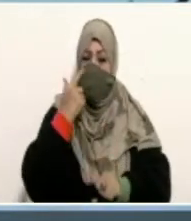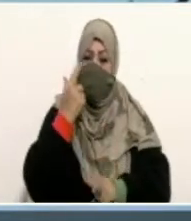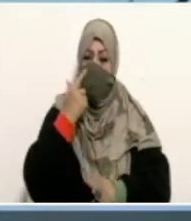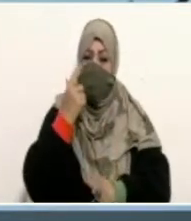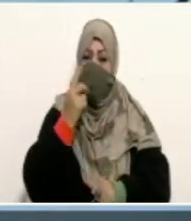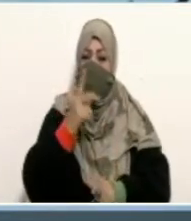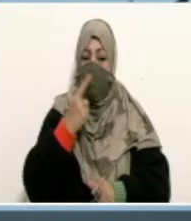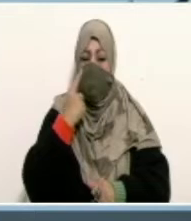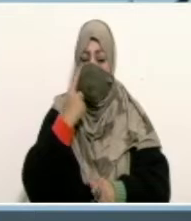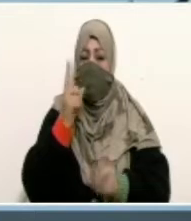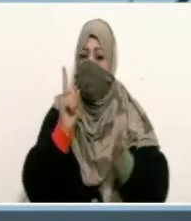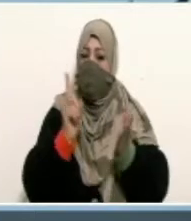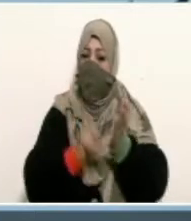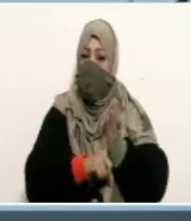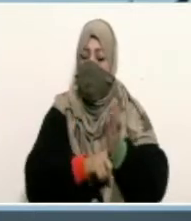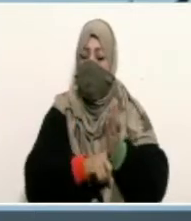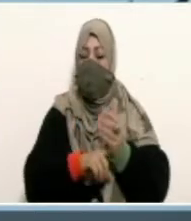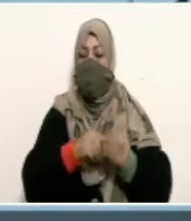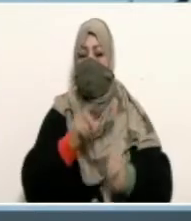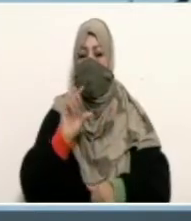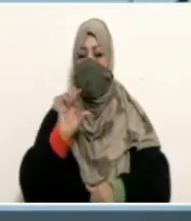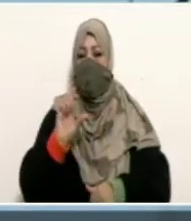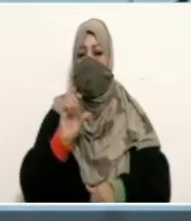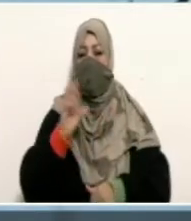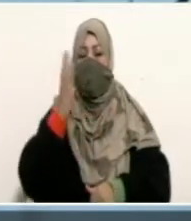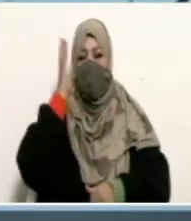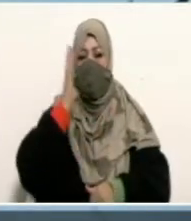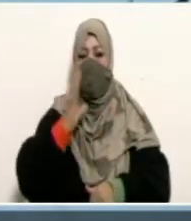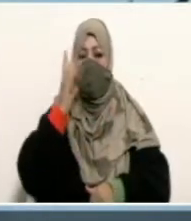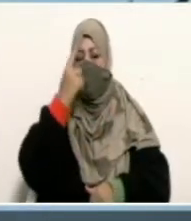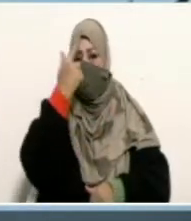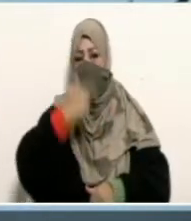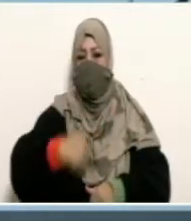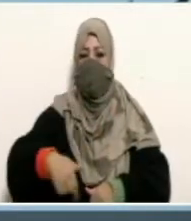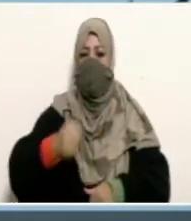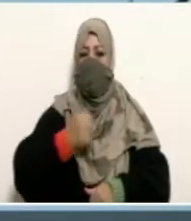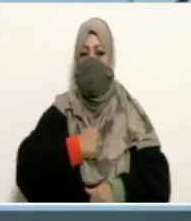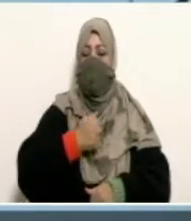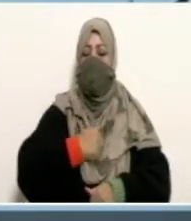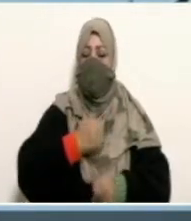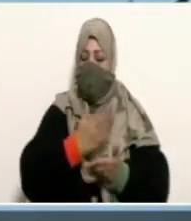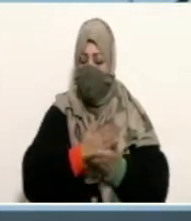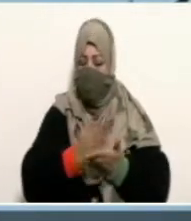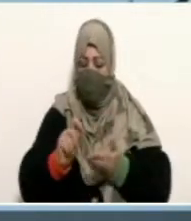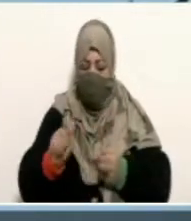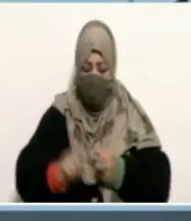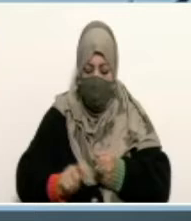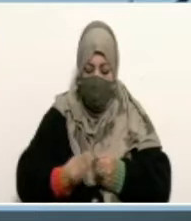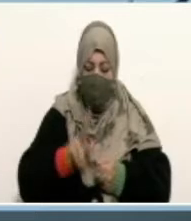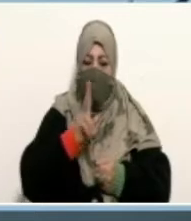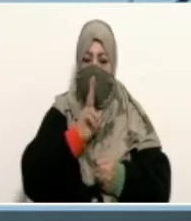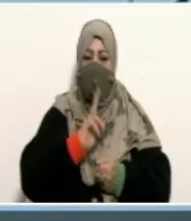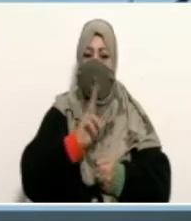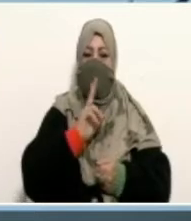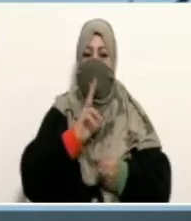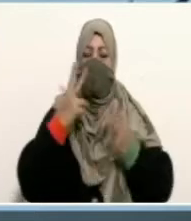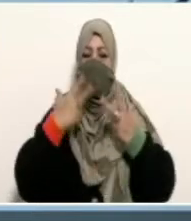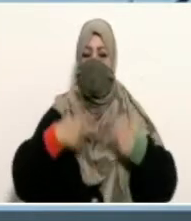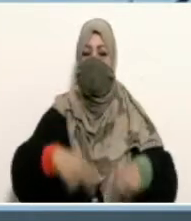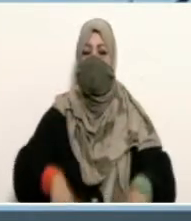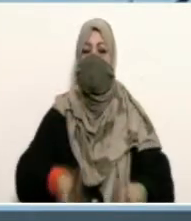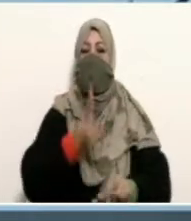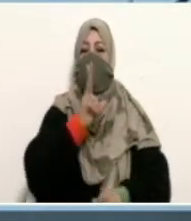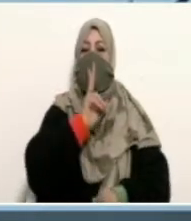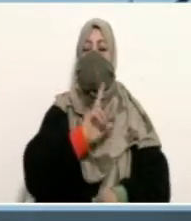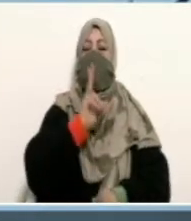الصلاة، إنما يجب تطهير يعني الثوب النجس للصلاة فيه، فالثوب قد تنجس حتى ثوب